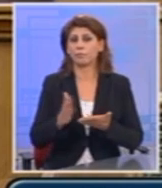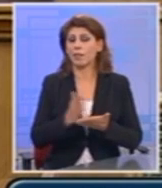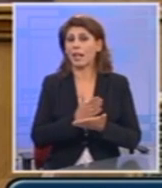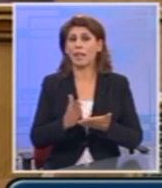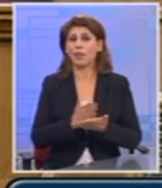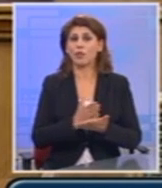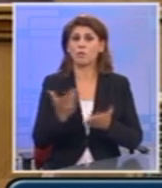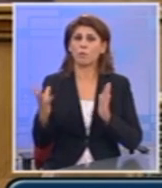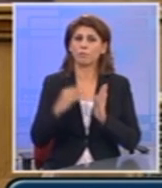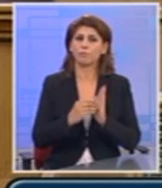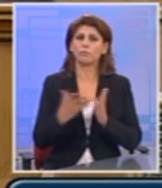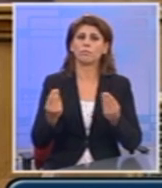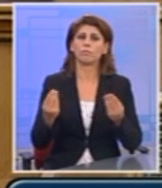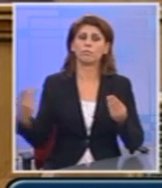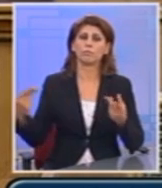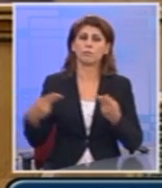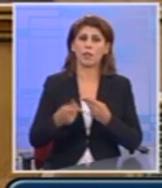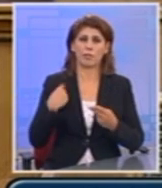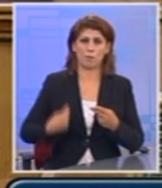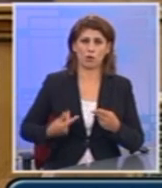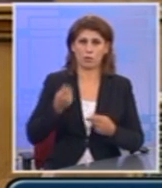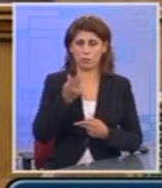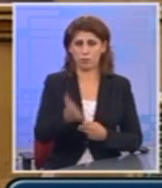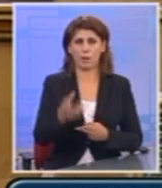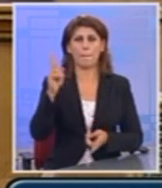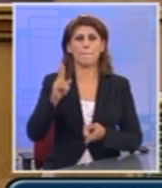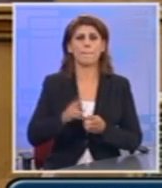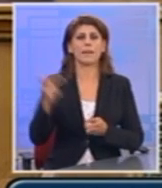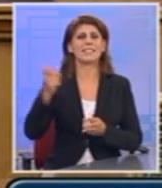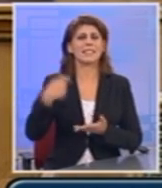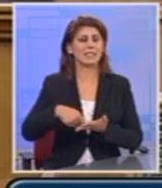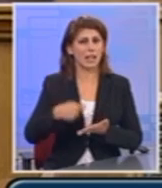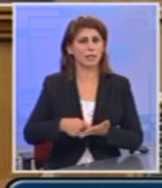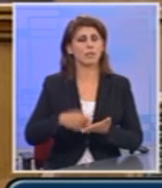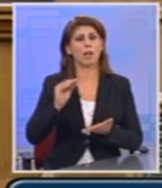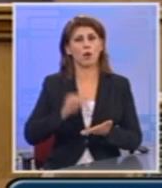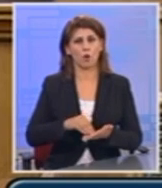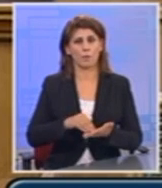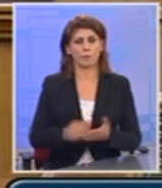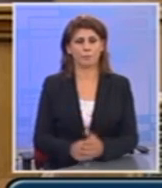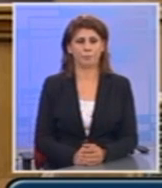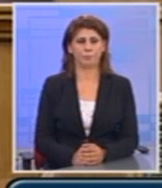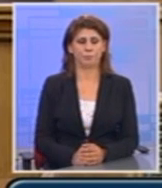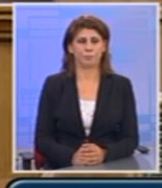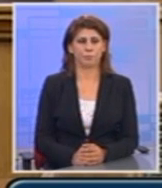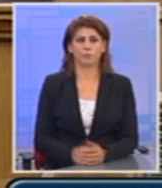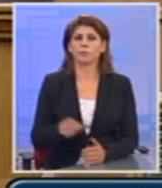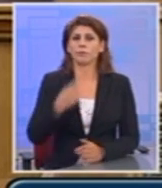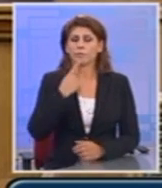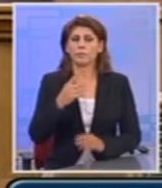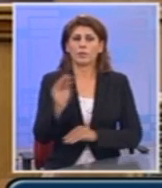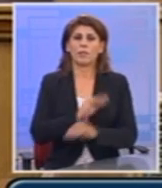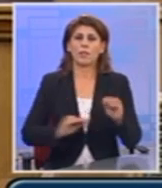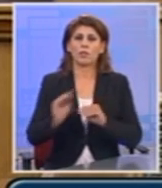σημαντικές περικοπές στις δημόσιες δαπάνες μειώσεις ς συντάξεις και επίσης τις λεγόμενες διαρθρωτικές